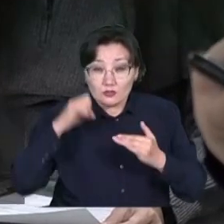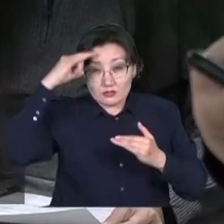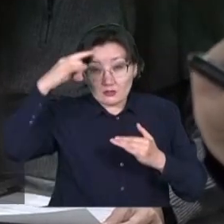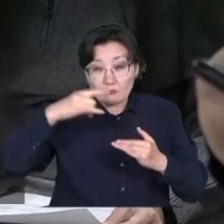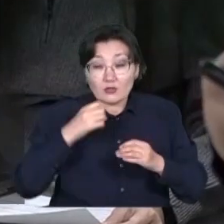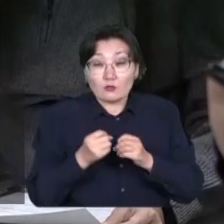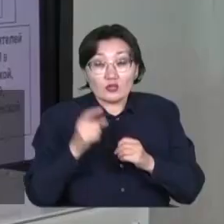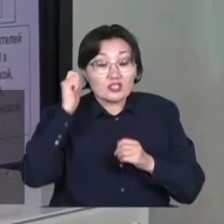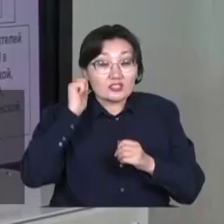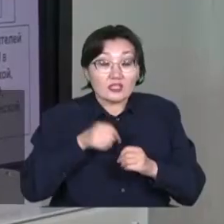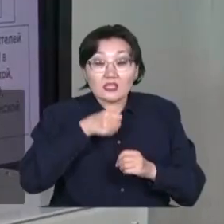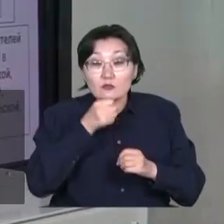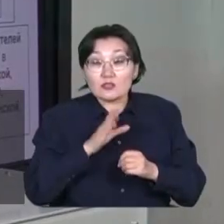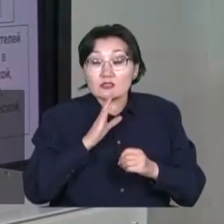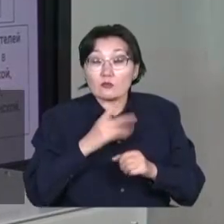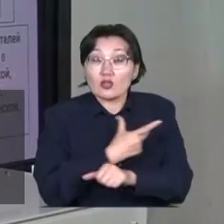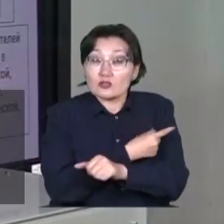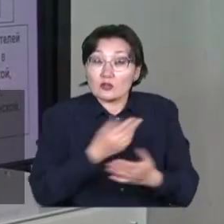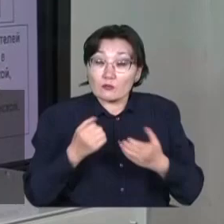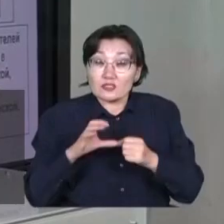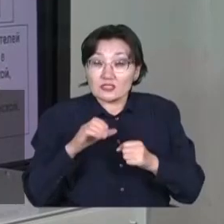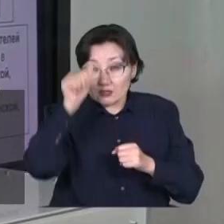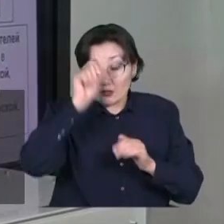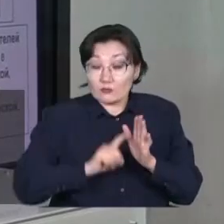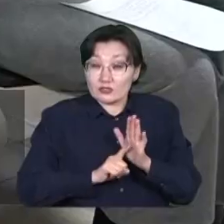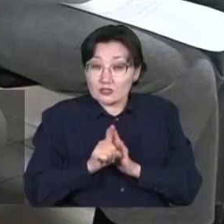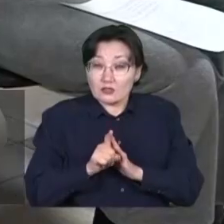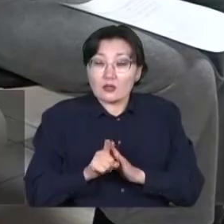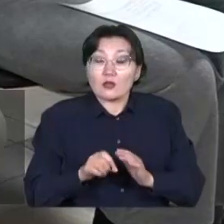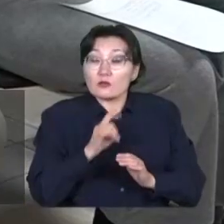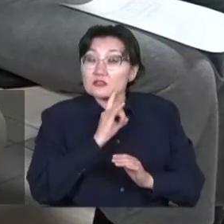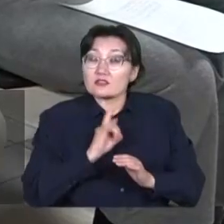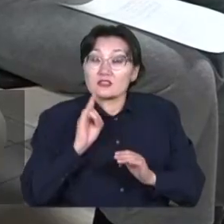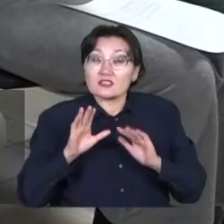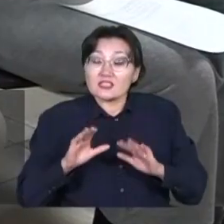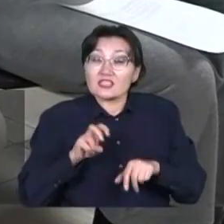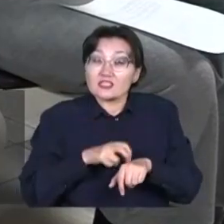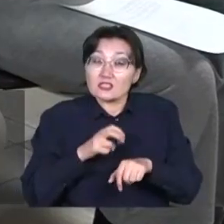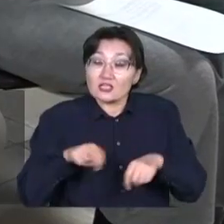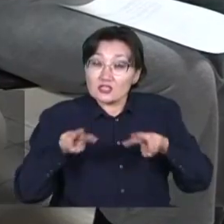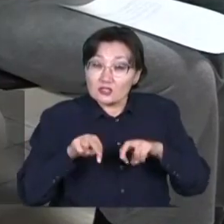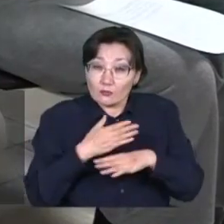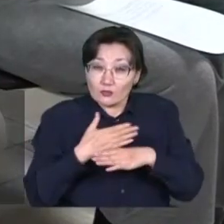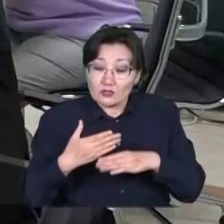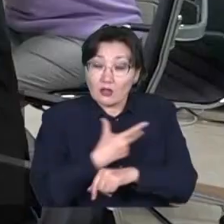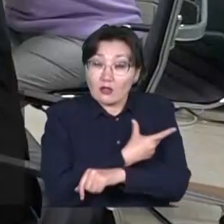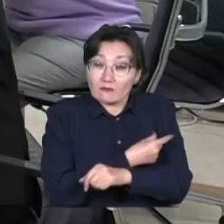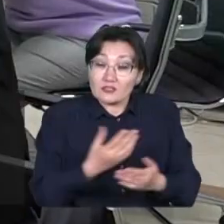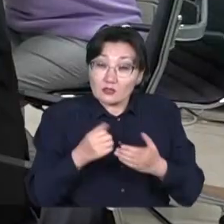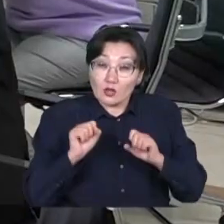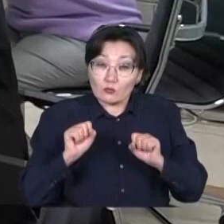11 жастан асқан қыз балаларға екпені алу қыркүйекте басталады. Ал келіншектер тек дәрігердің тексеруінен кейін ғана вакцина